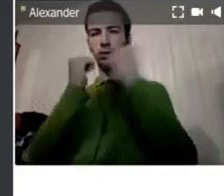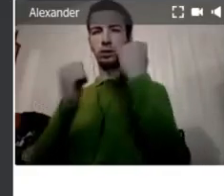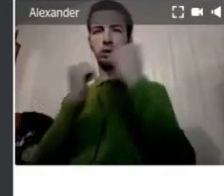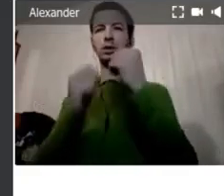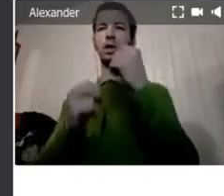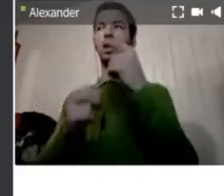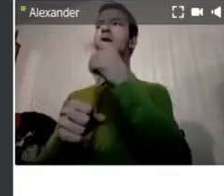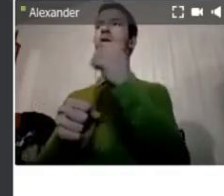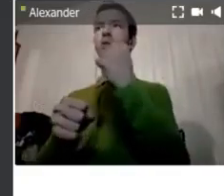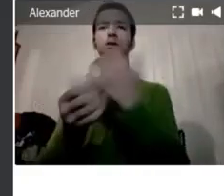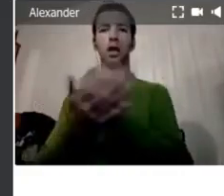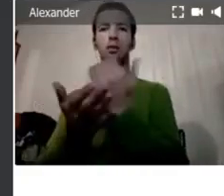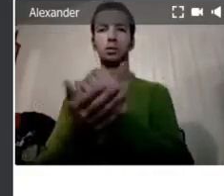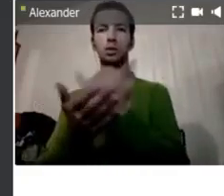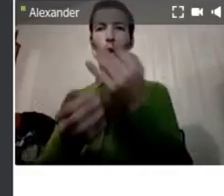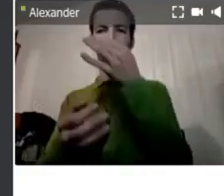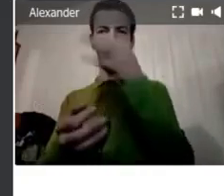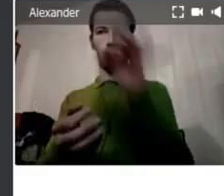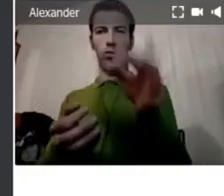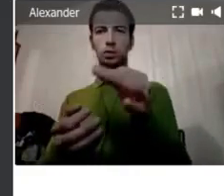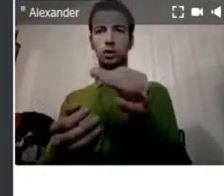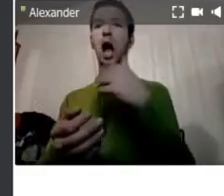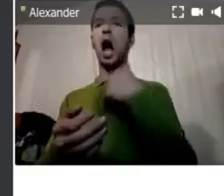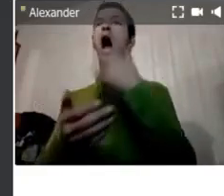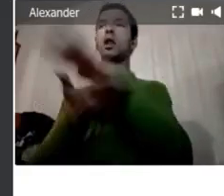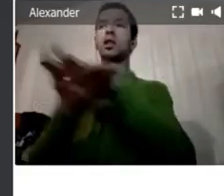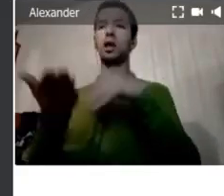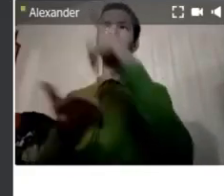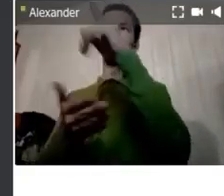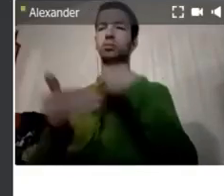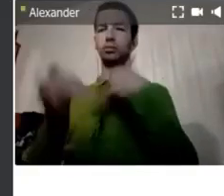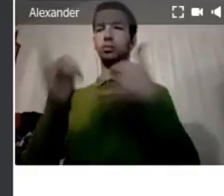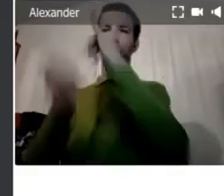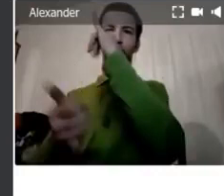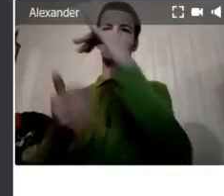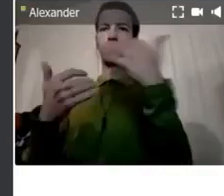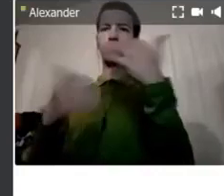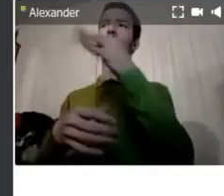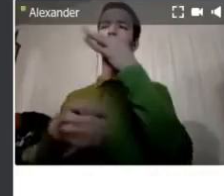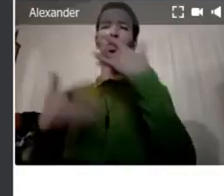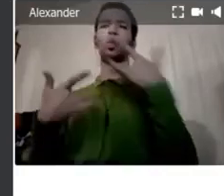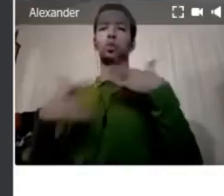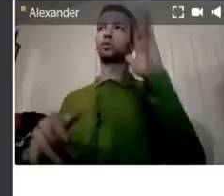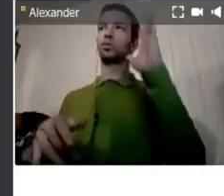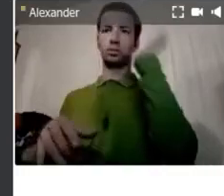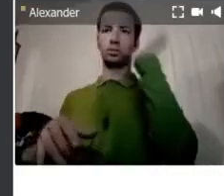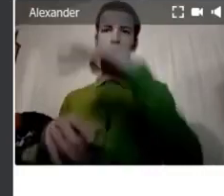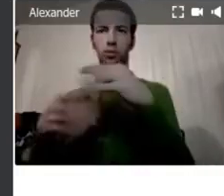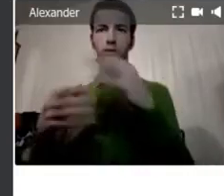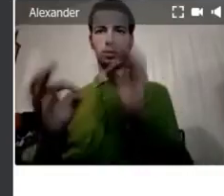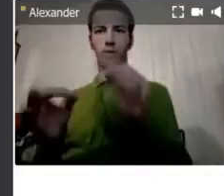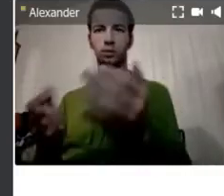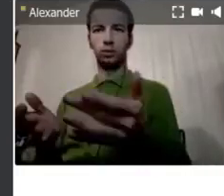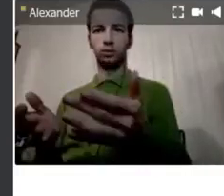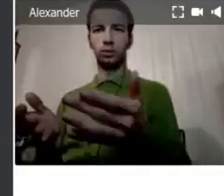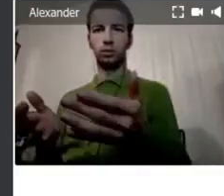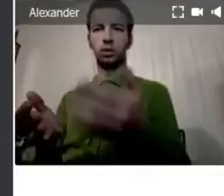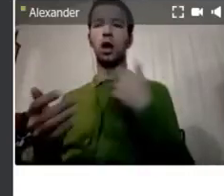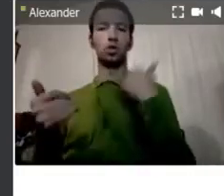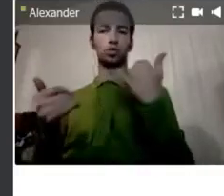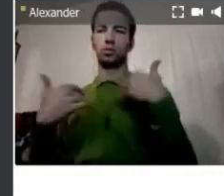оцените сами. То есть все это реально, вот скриншоты. Всегда люди спрашивают о надежности и гарантии.